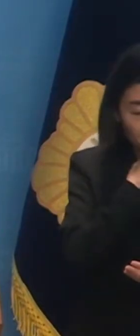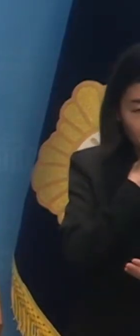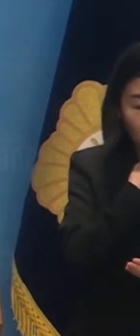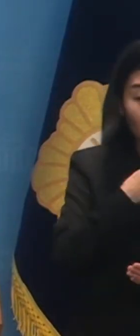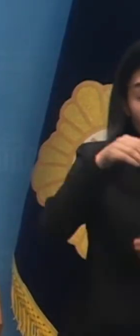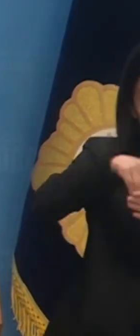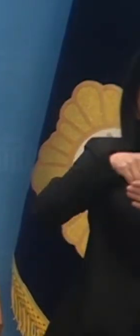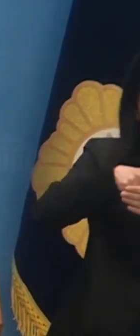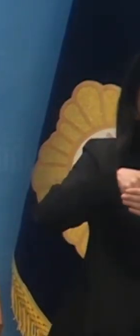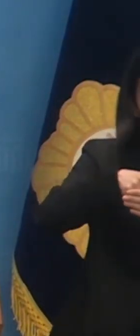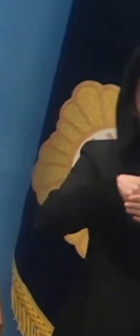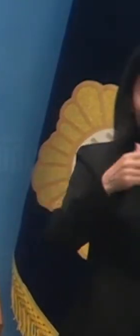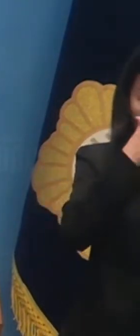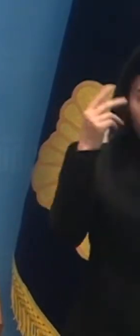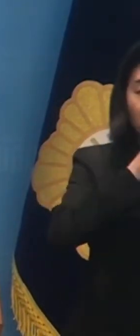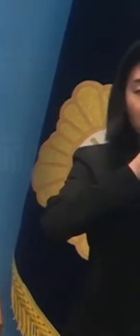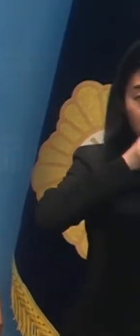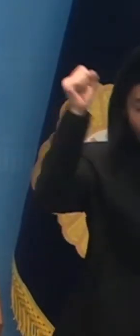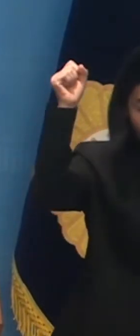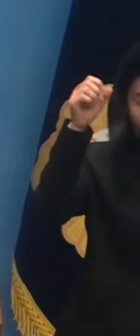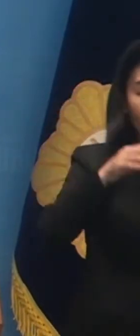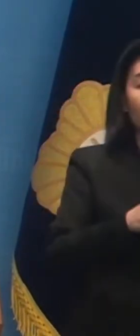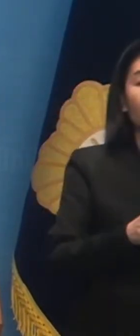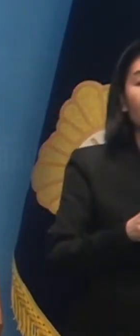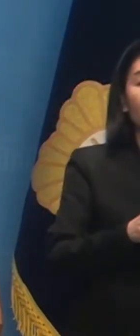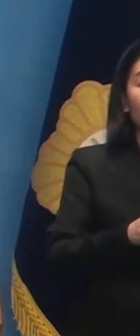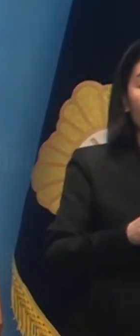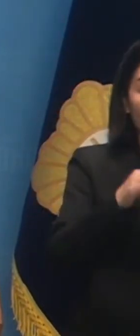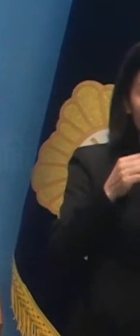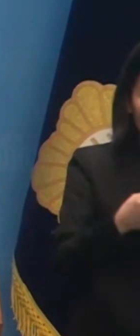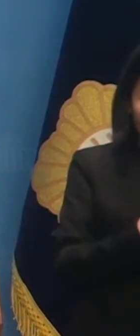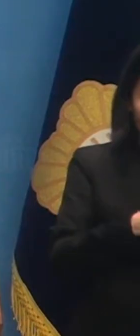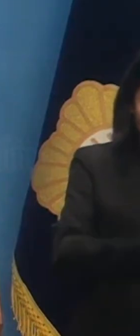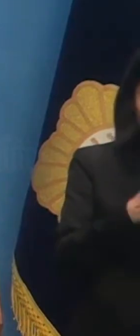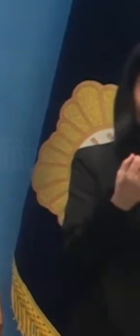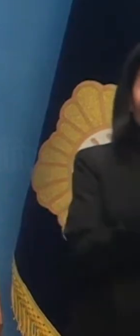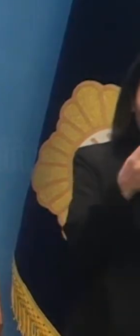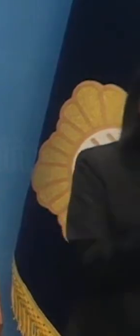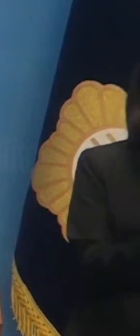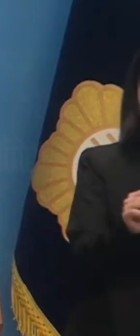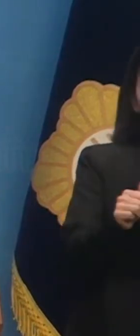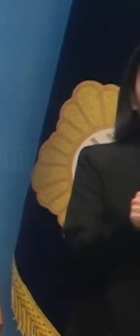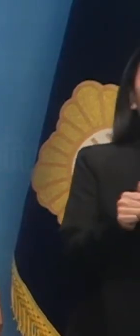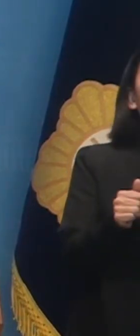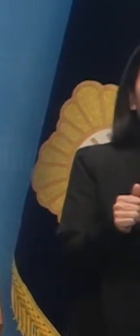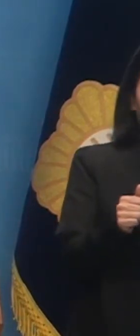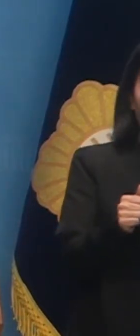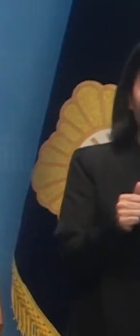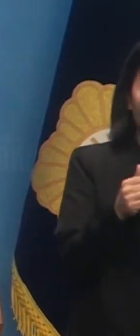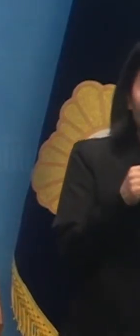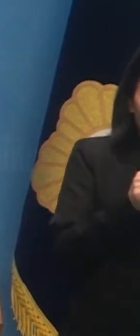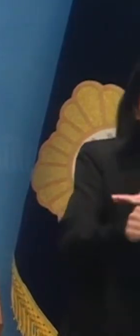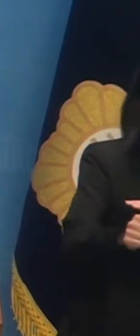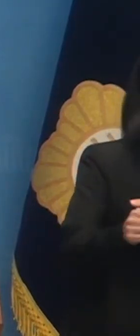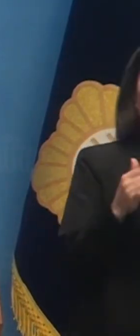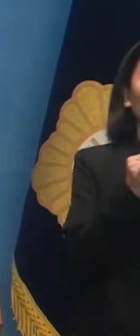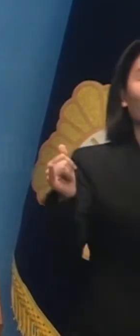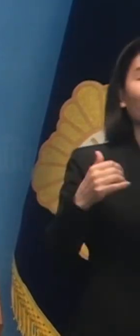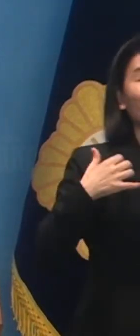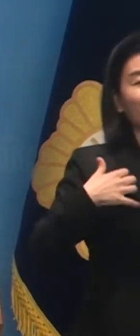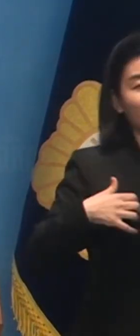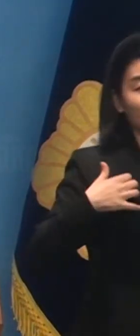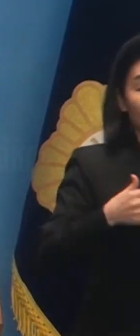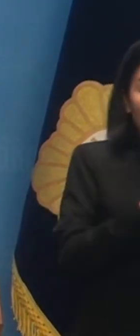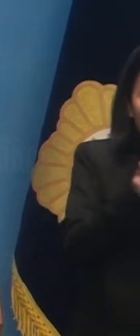만들어낸 결과입니다. 그 열망에 함께한 기본소득당의 대표로서 국민과 함께 큰 기쁨과